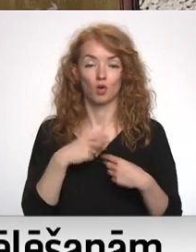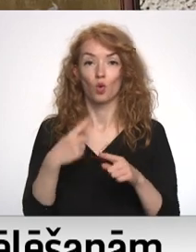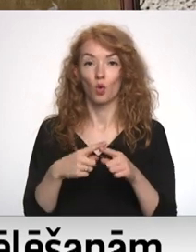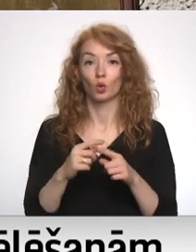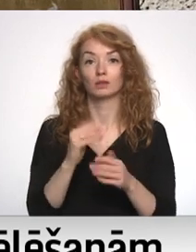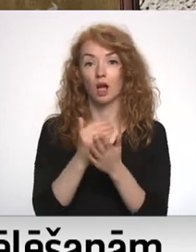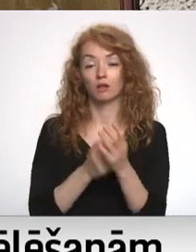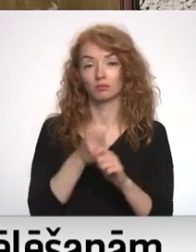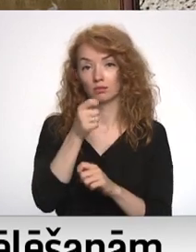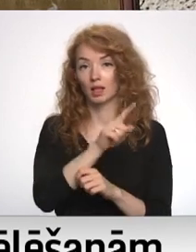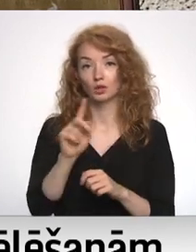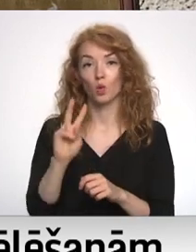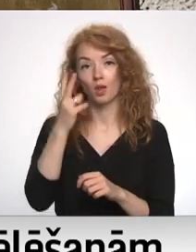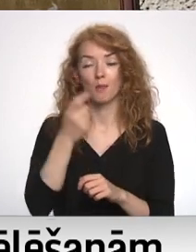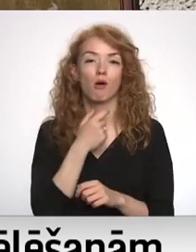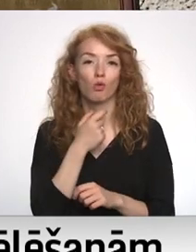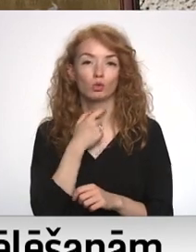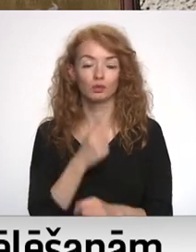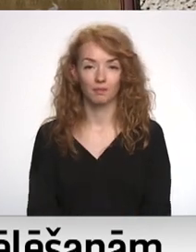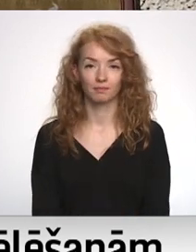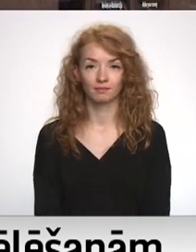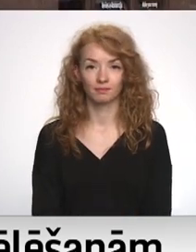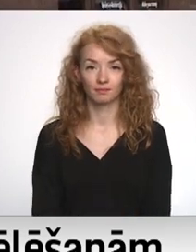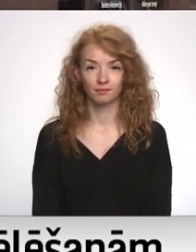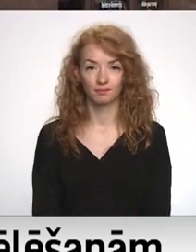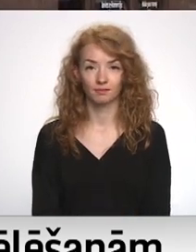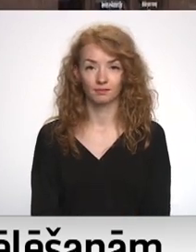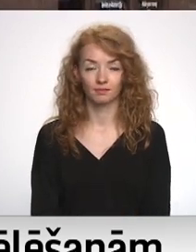līdz 2. augustam. Ģirts Zvirbulis, Ivar Žepickis, Igors Stāts, Latvijas televīzija.